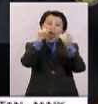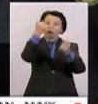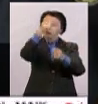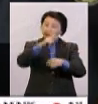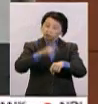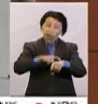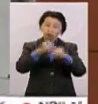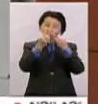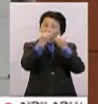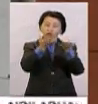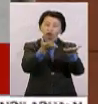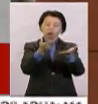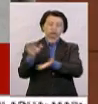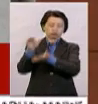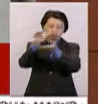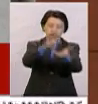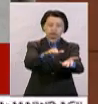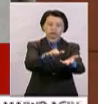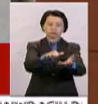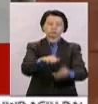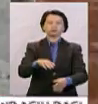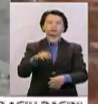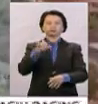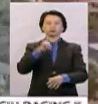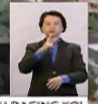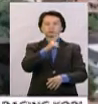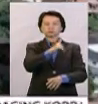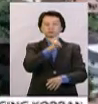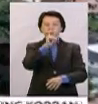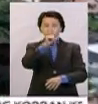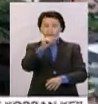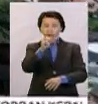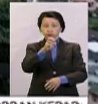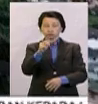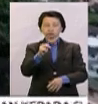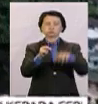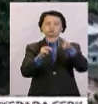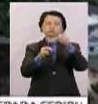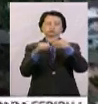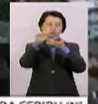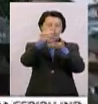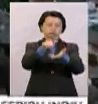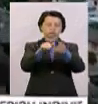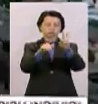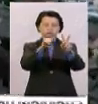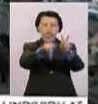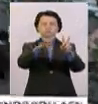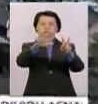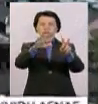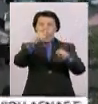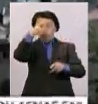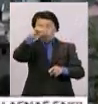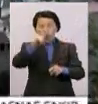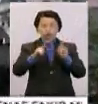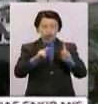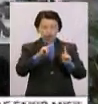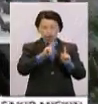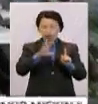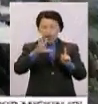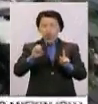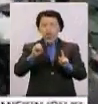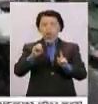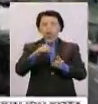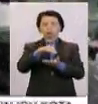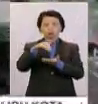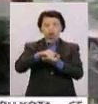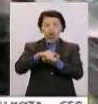masa sahaja. Lembaga Zakat Negeri Kedah memperuntukkan RM2.5 juta untuk 150 pusat bekalan makanan di